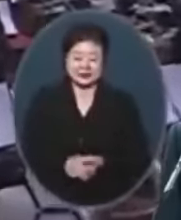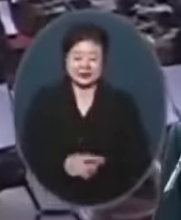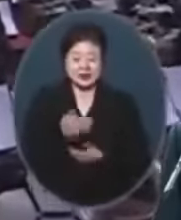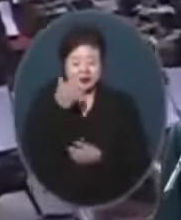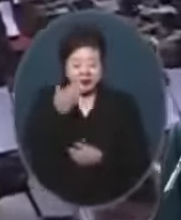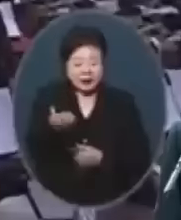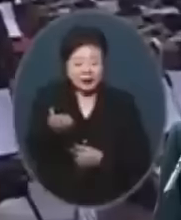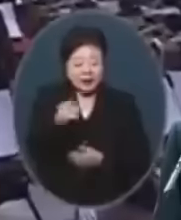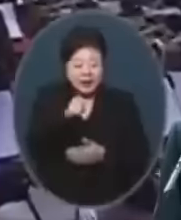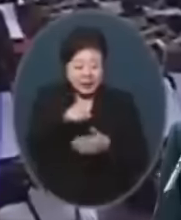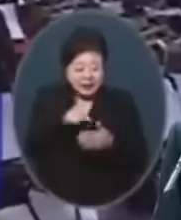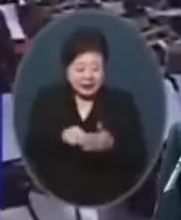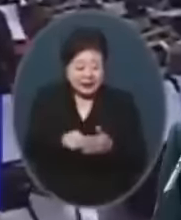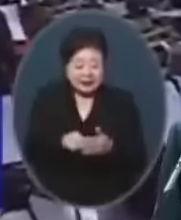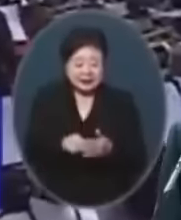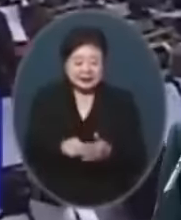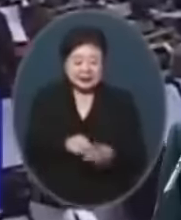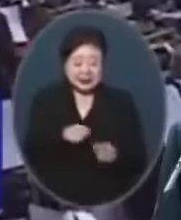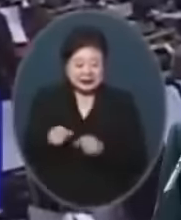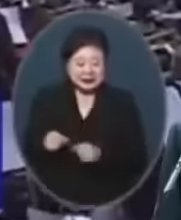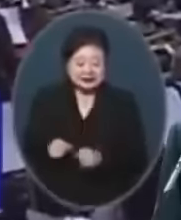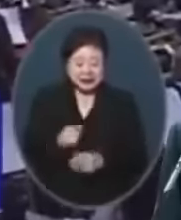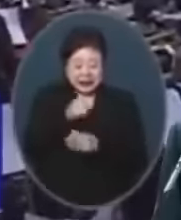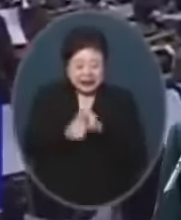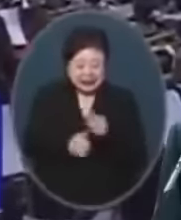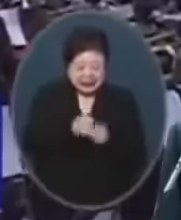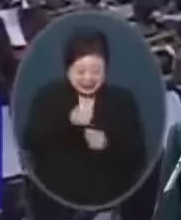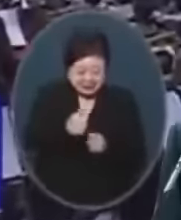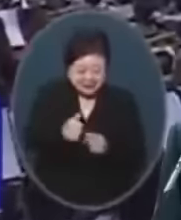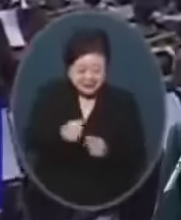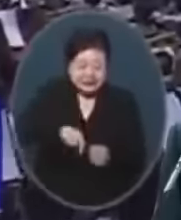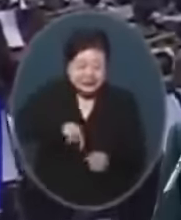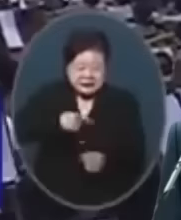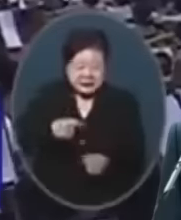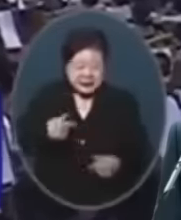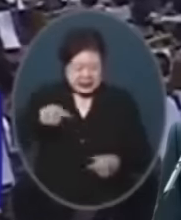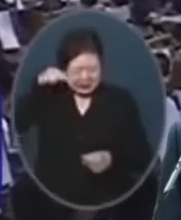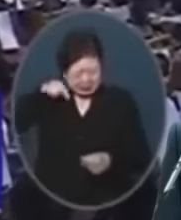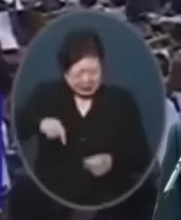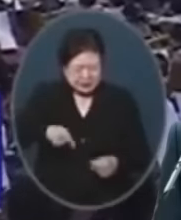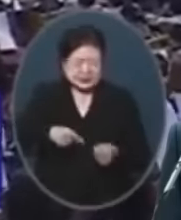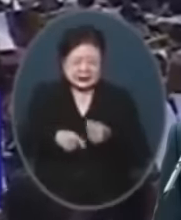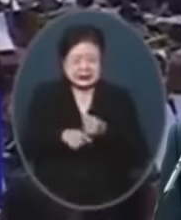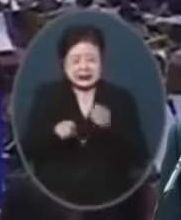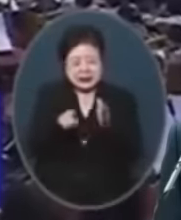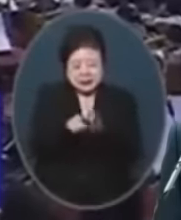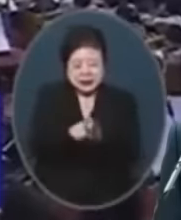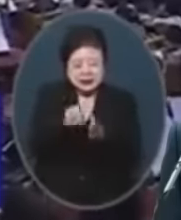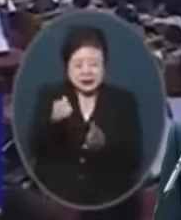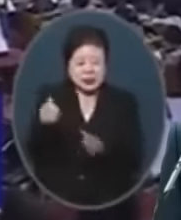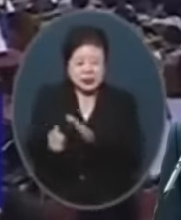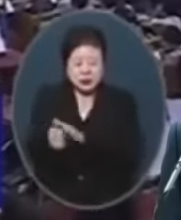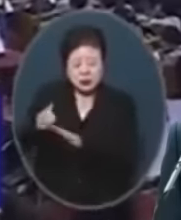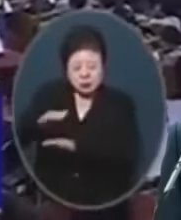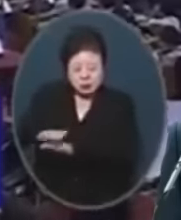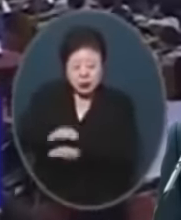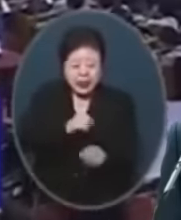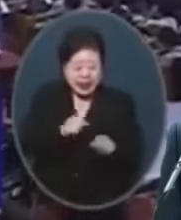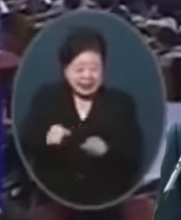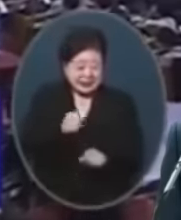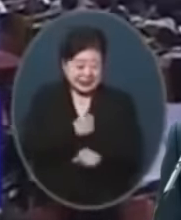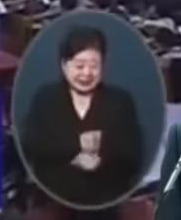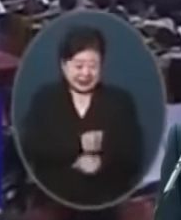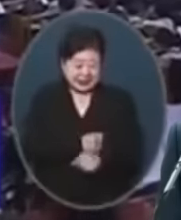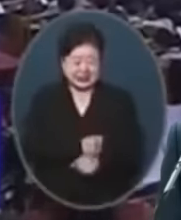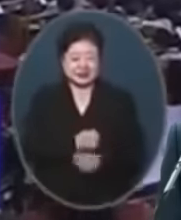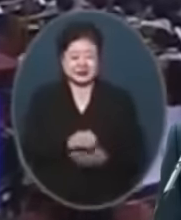너희 안에서 행하시는 이는 하나님이시니 자기의 기쁘신 뜻을 위하여 너희에게 소원을 두고